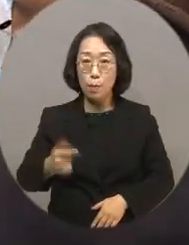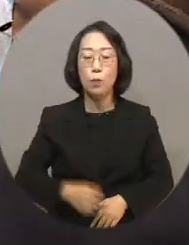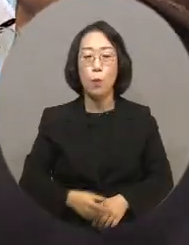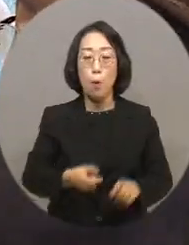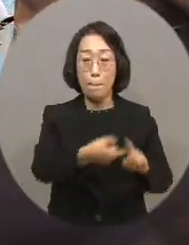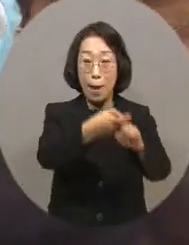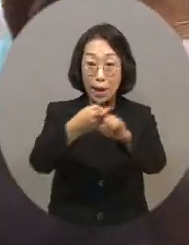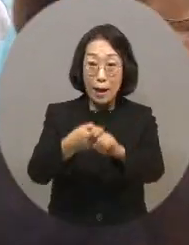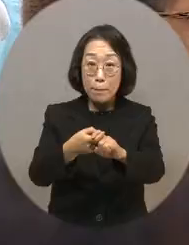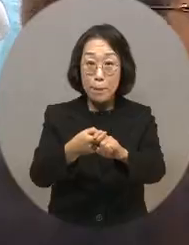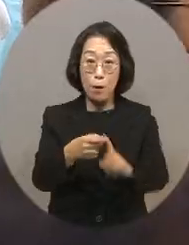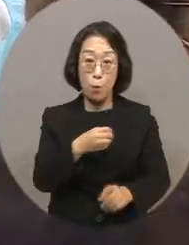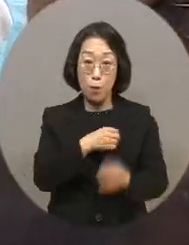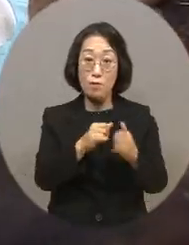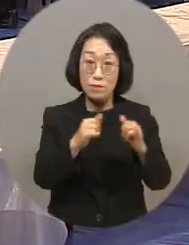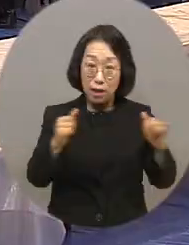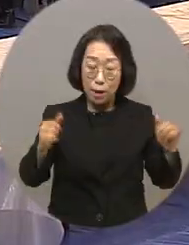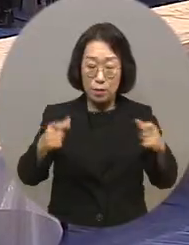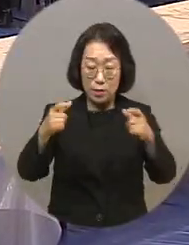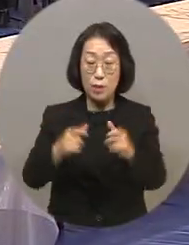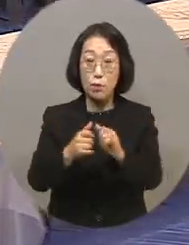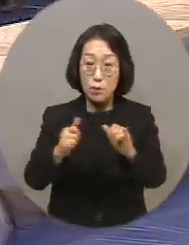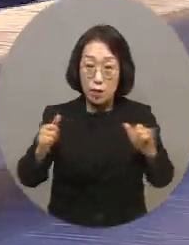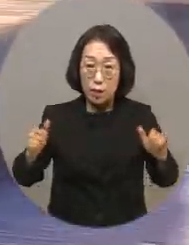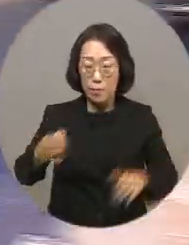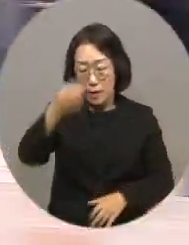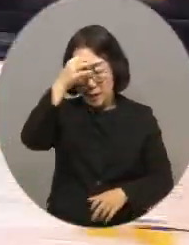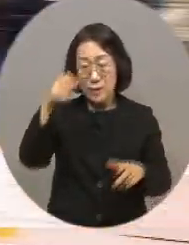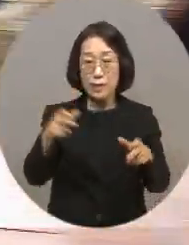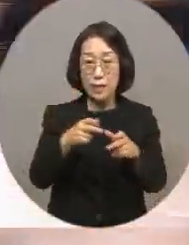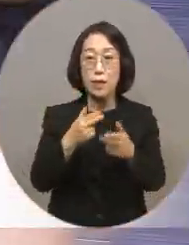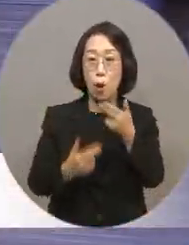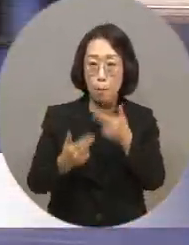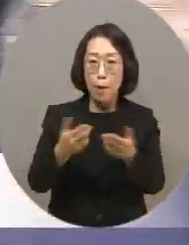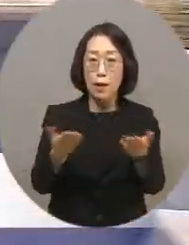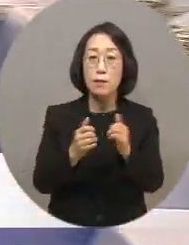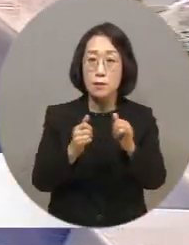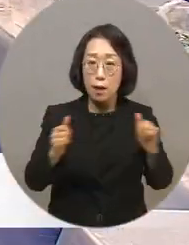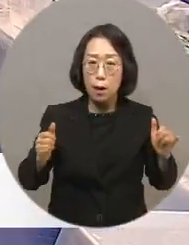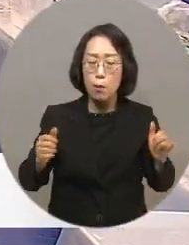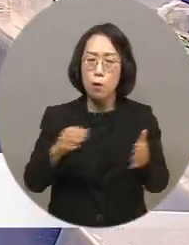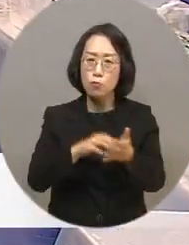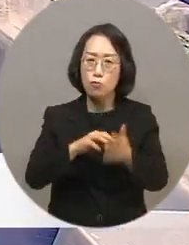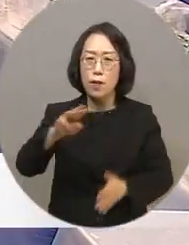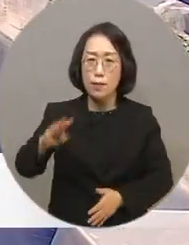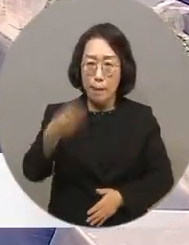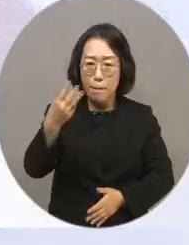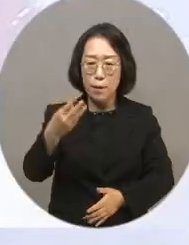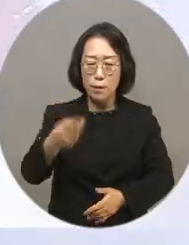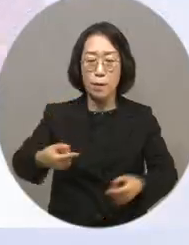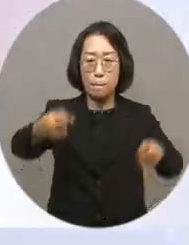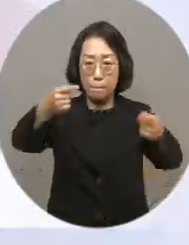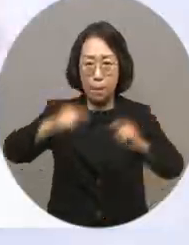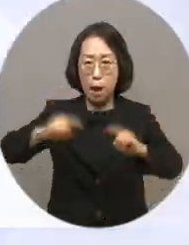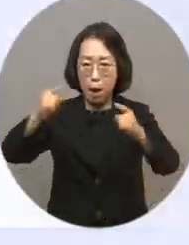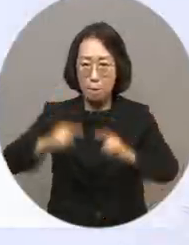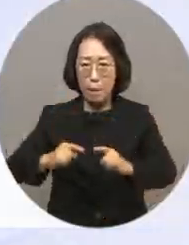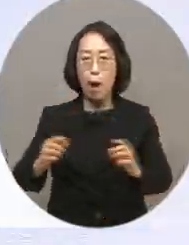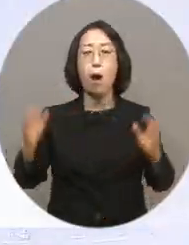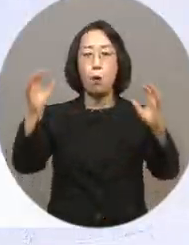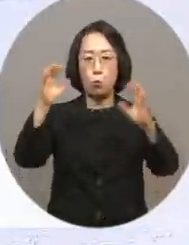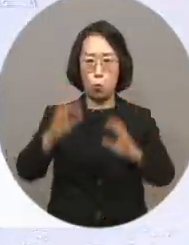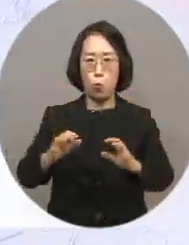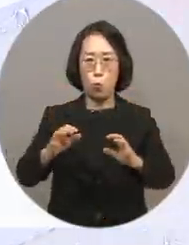회원들, 그리고 지역 주민과 한국기능장애인협회 임직원 등약 300여 명이 참여했습니다.